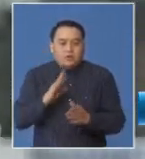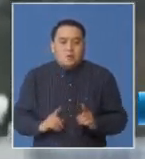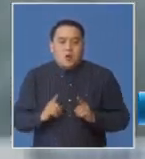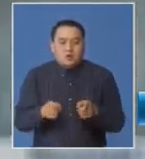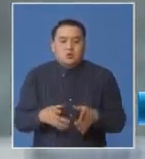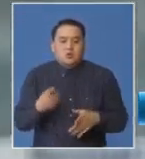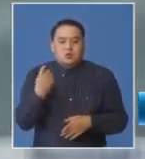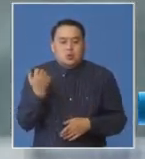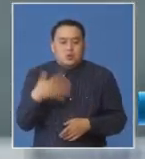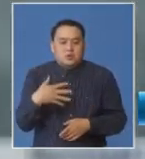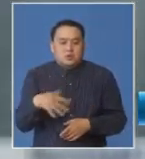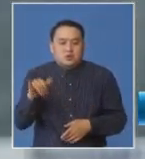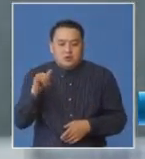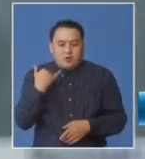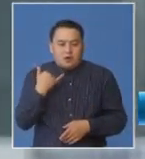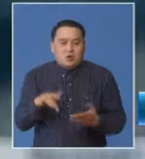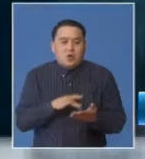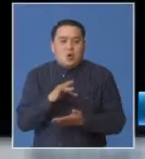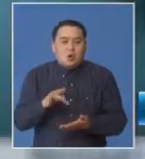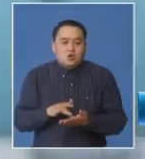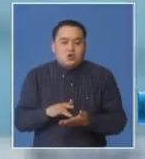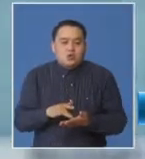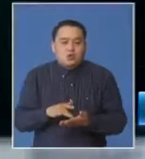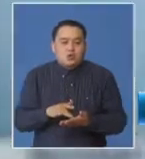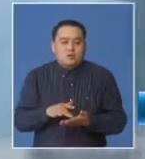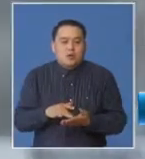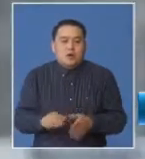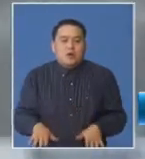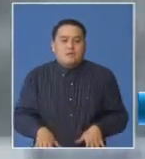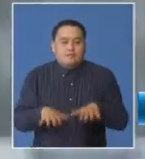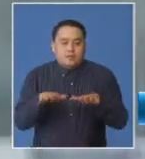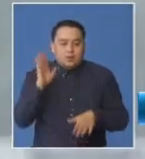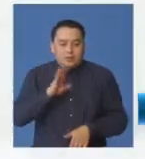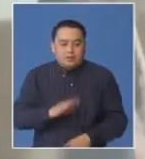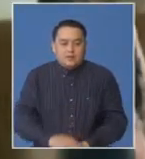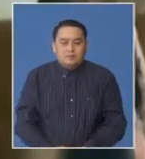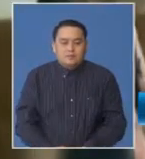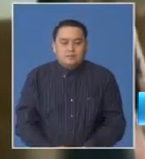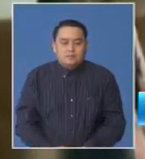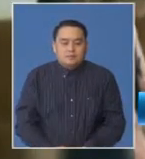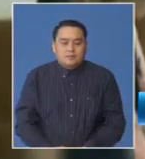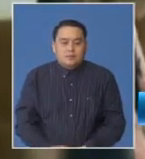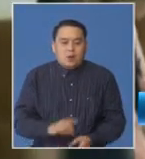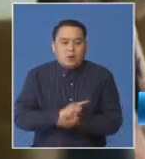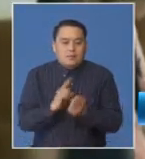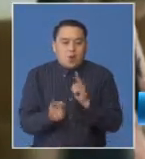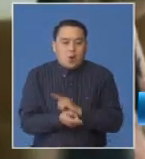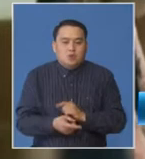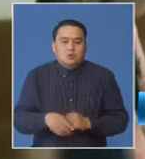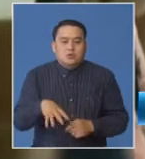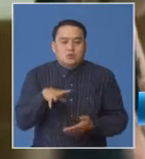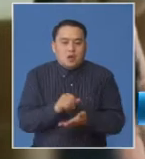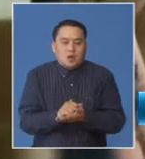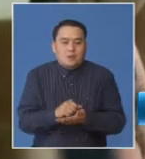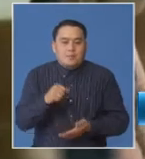поступило больше 150 звонков от горожан, оказавшихся в зоне подтоплений. Превратить любимое хобби в бизнес